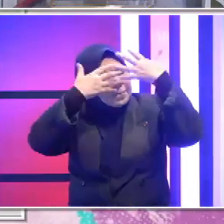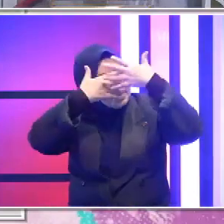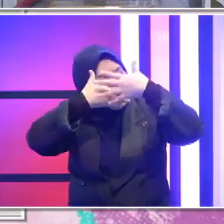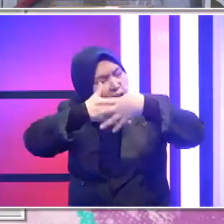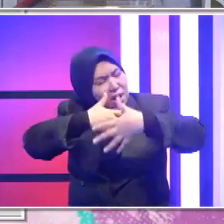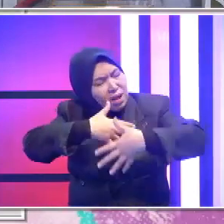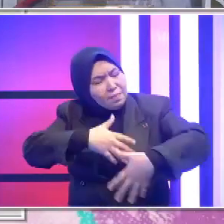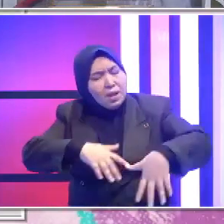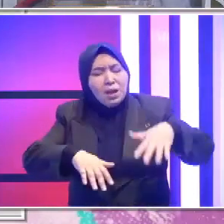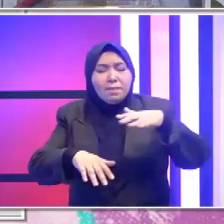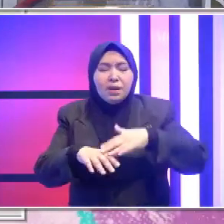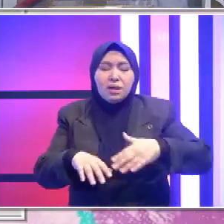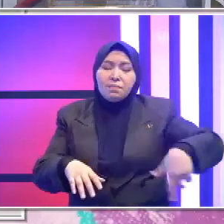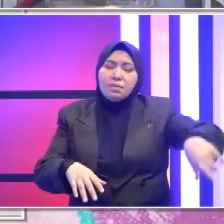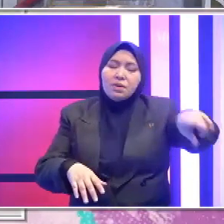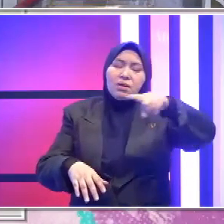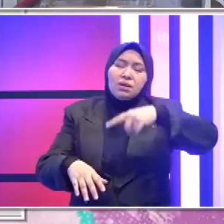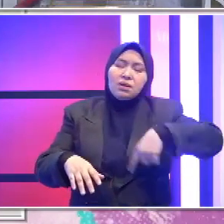alaihimul